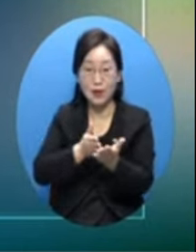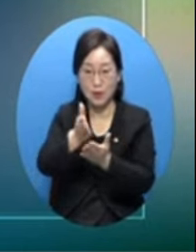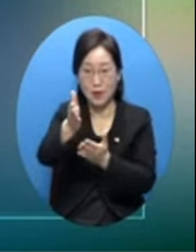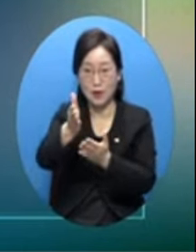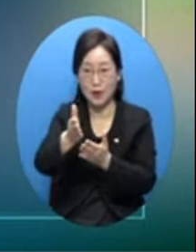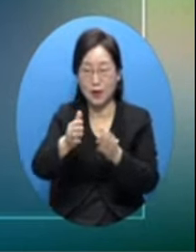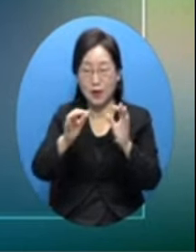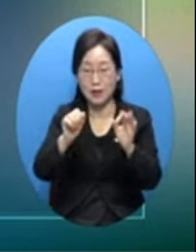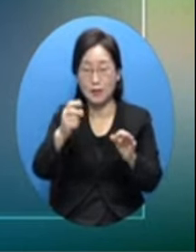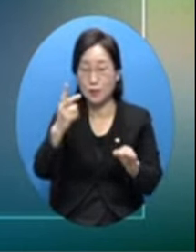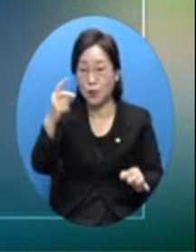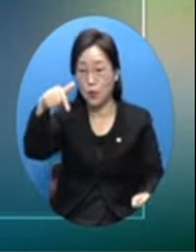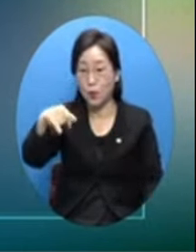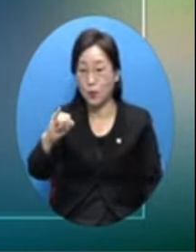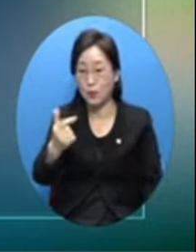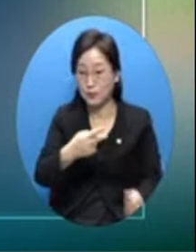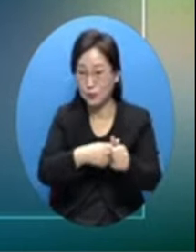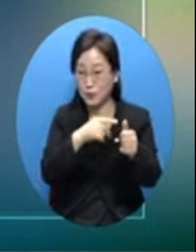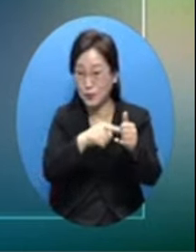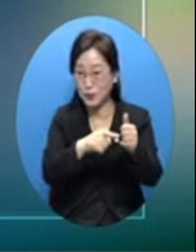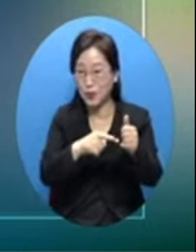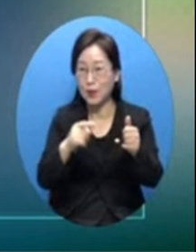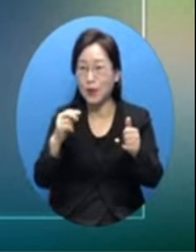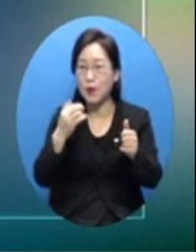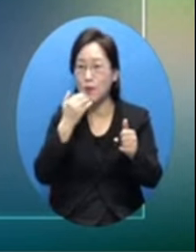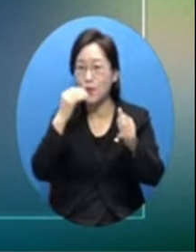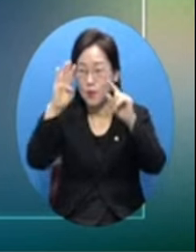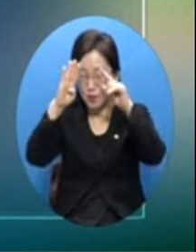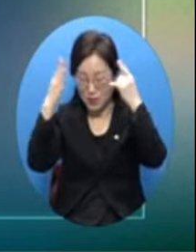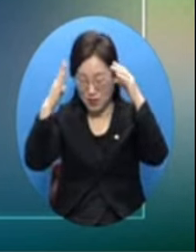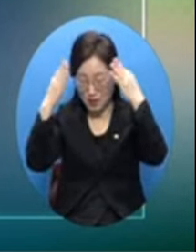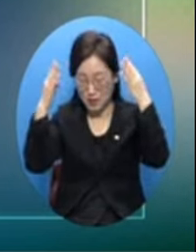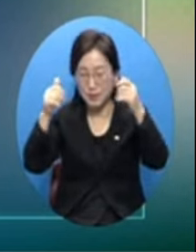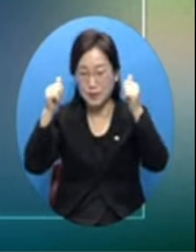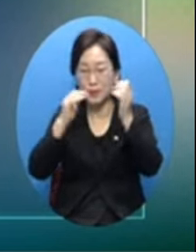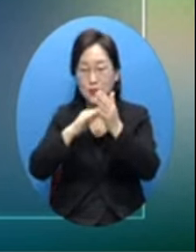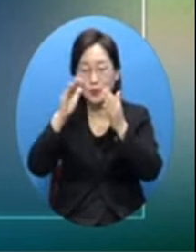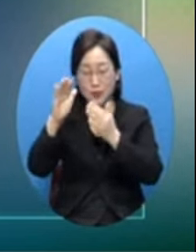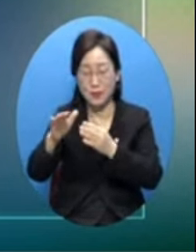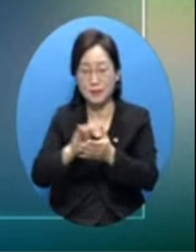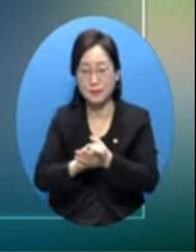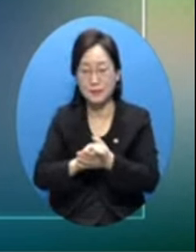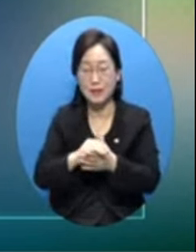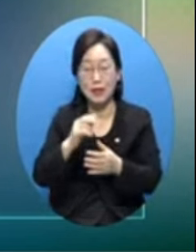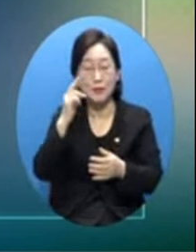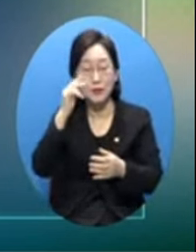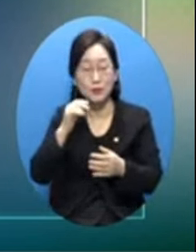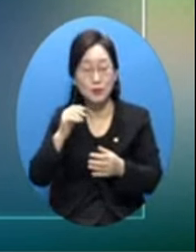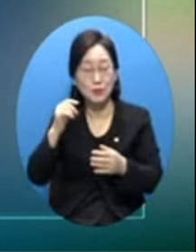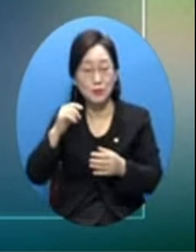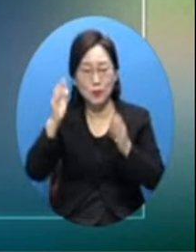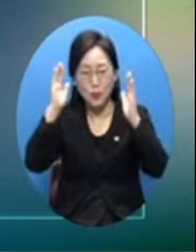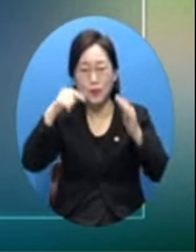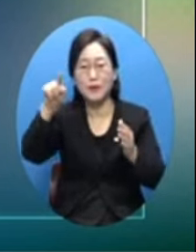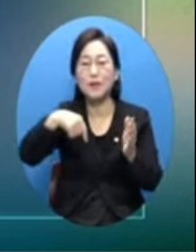나오시고 미국 피츠버그 대학에서 경영학 박사를 받으신 분입니다 신지식 지식인이라는 단어를 처음 만든 지식